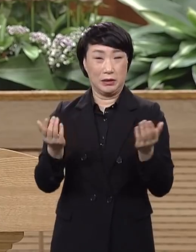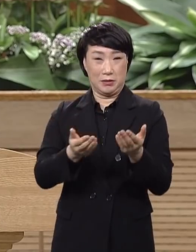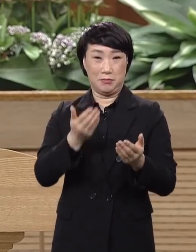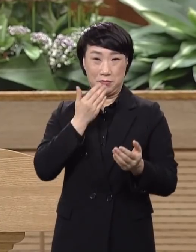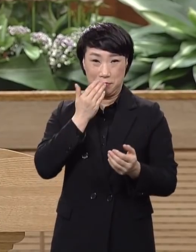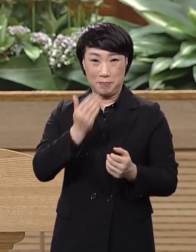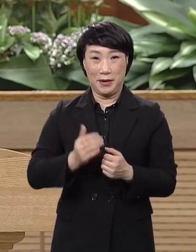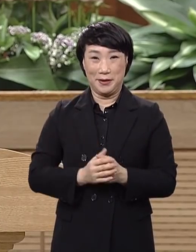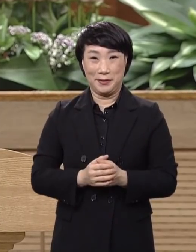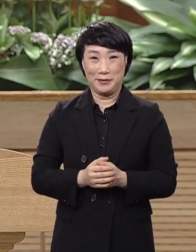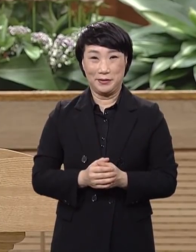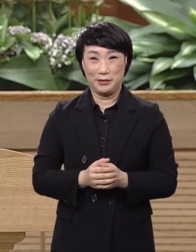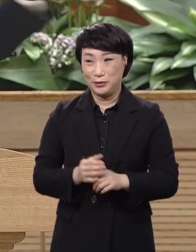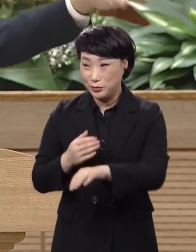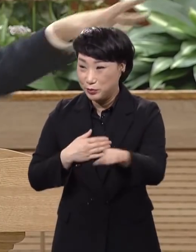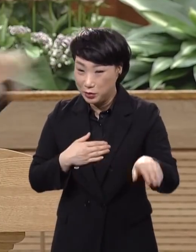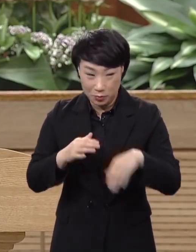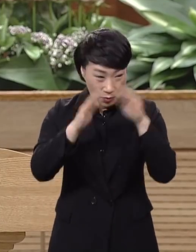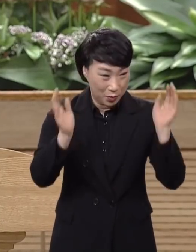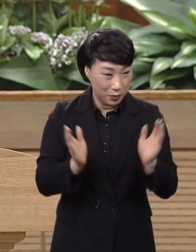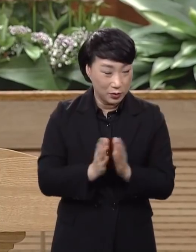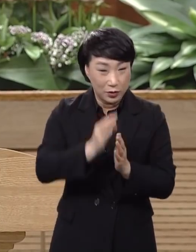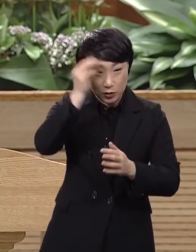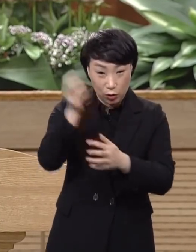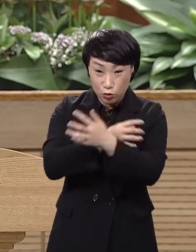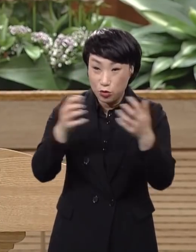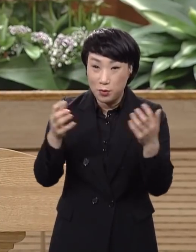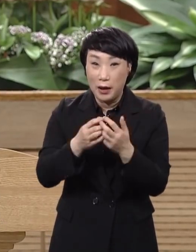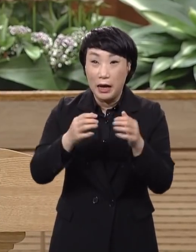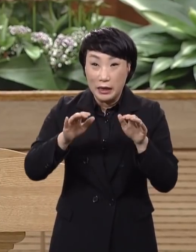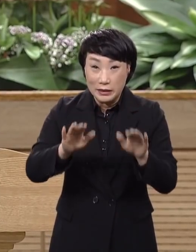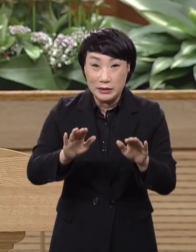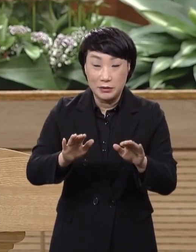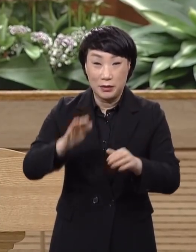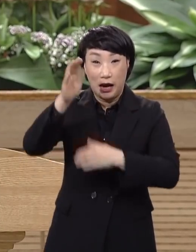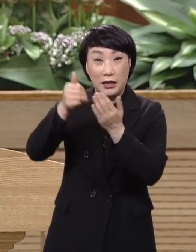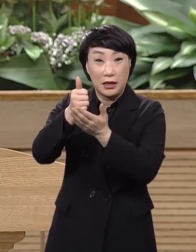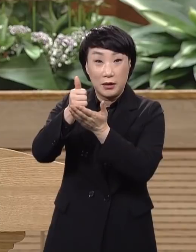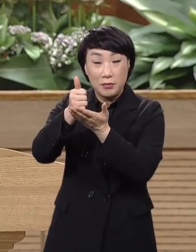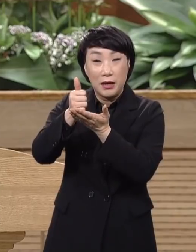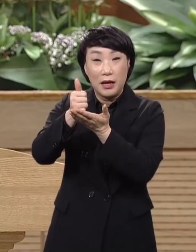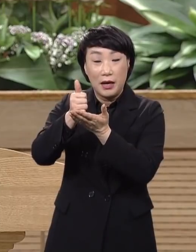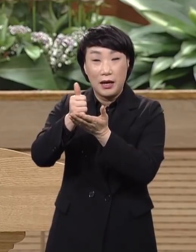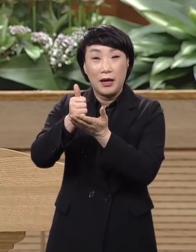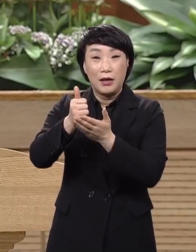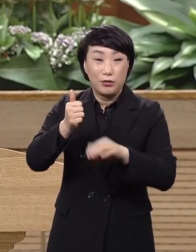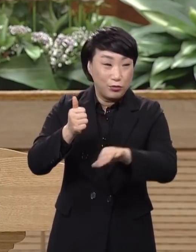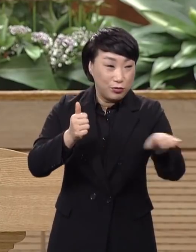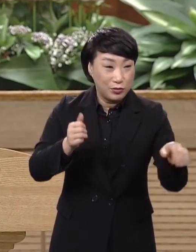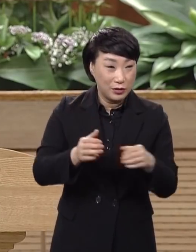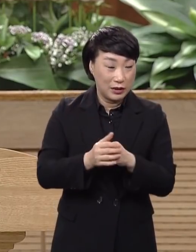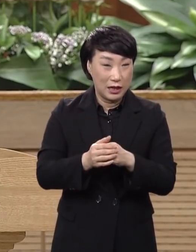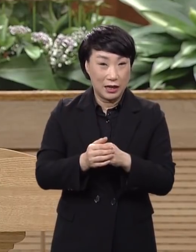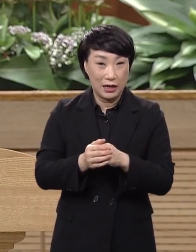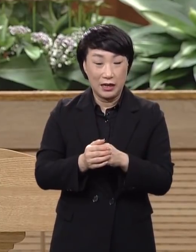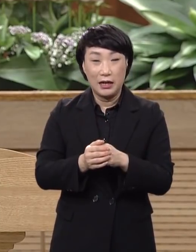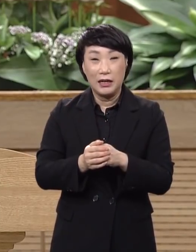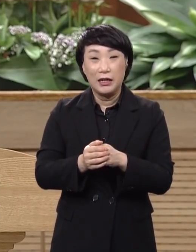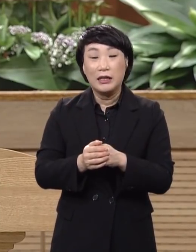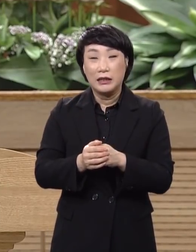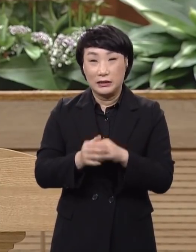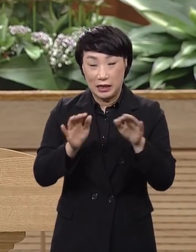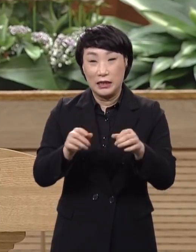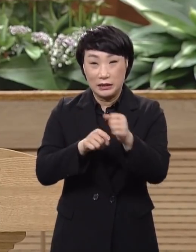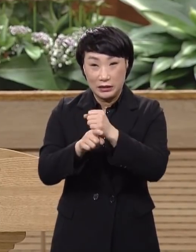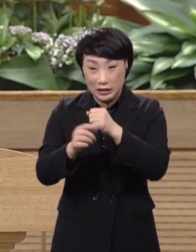일이니 우리 모두 성령이 충만한 이 시대에 하나님의 한 세대의 뜻을 이루는데 내가